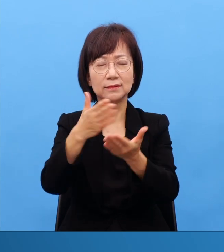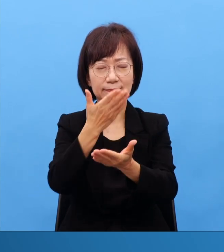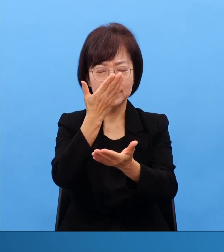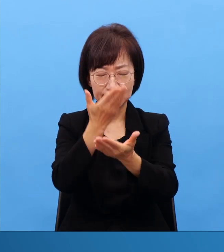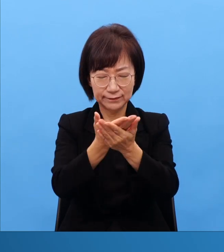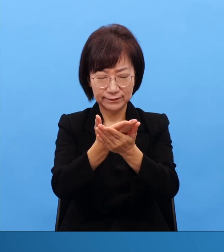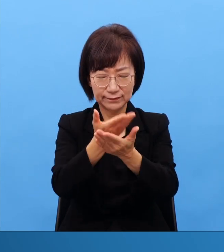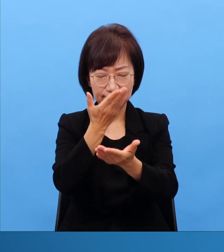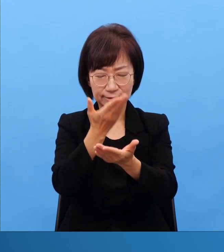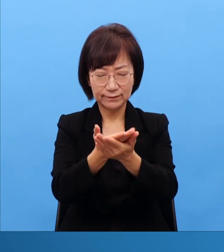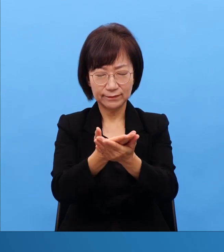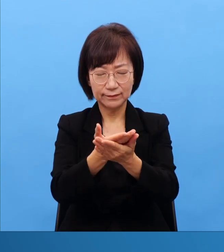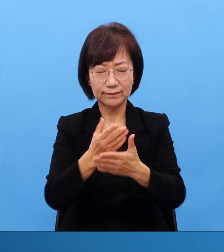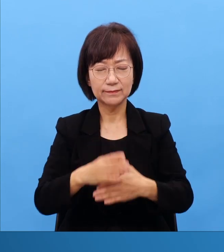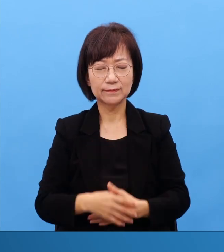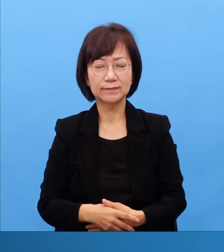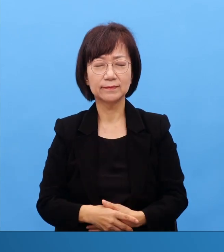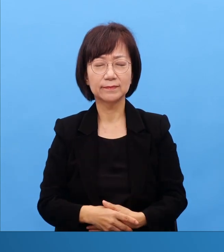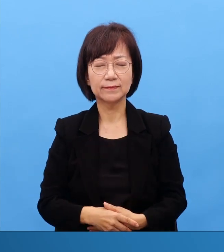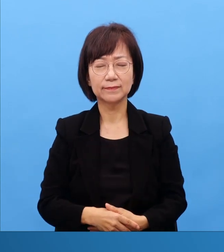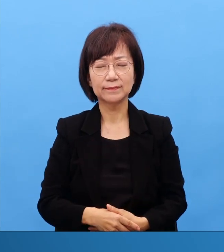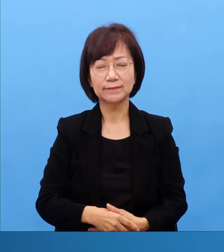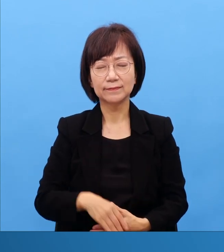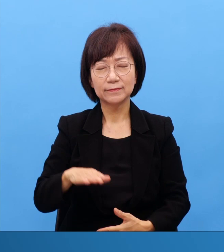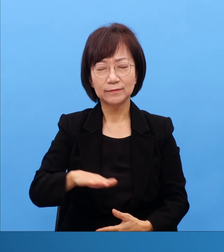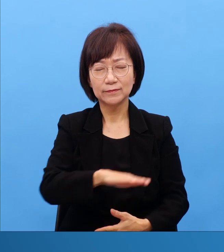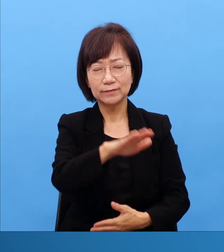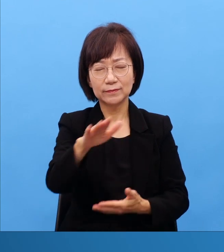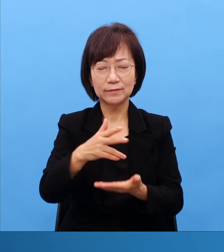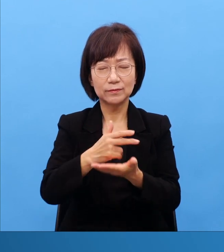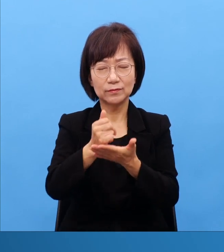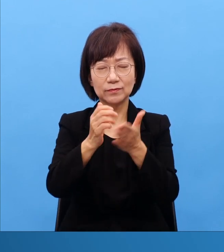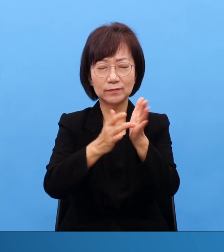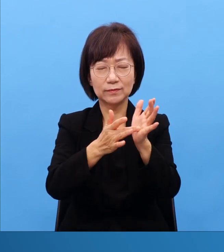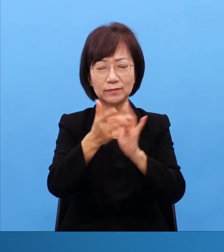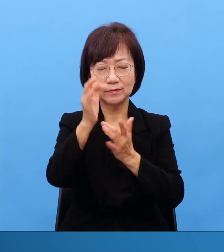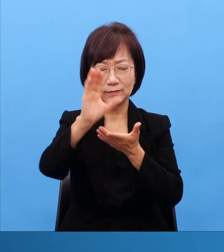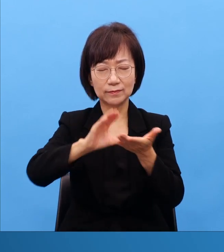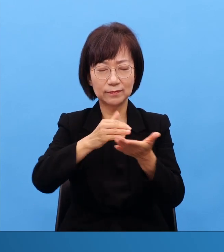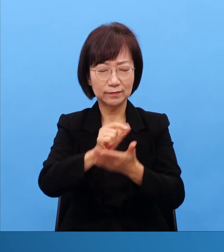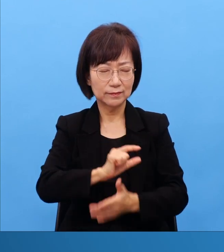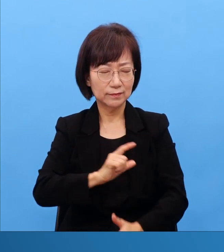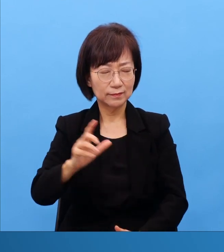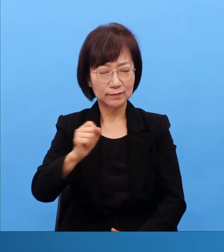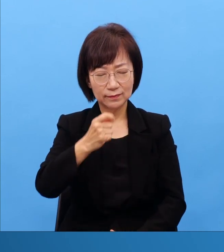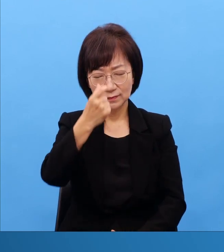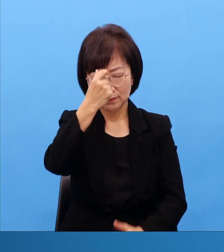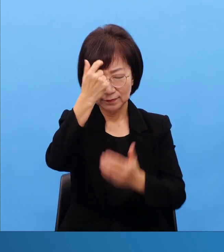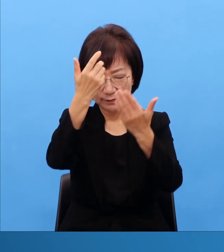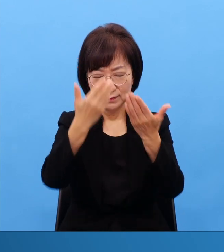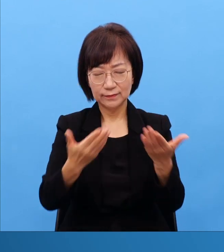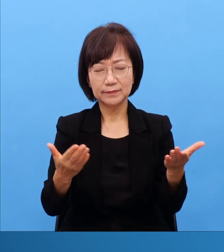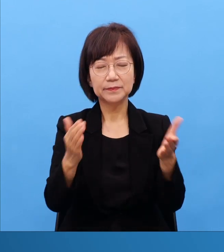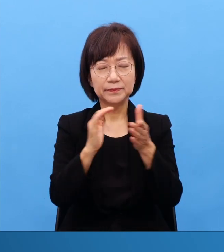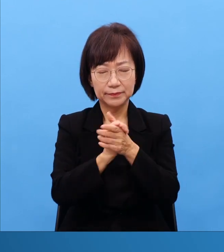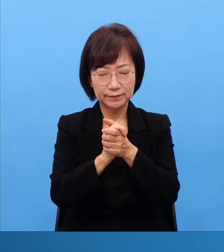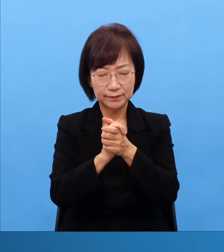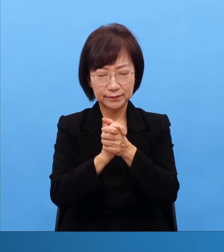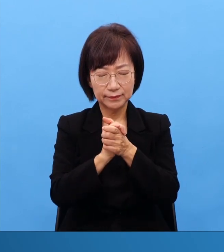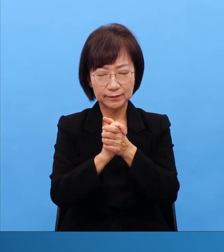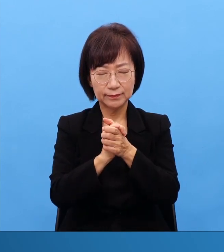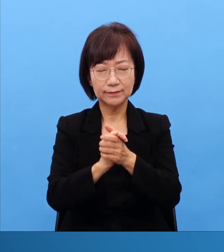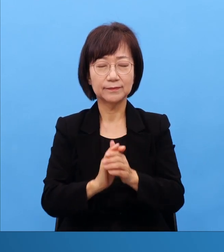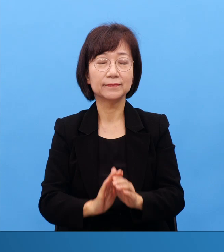the working of the triune God and the blessing of the throne. 우리 주 예수 그리스도의 이름으로 기도합니다. In the name of our Lord Jesus Christ we pray. 아멘.